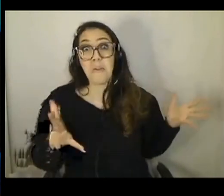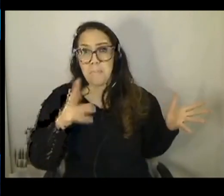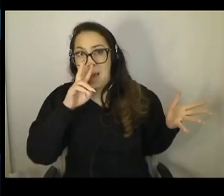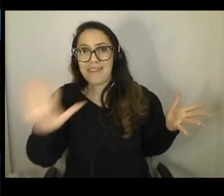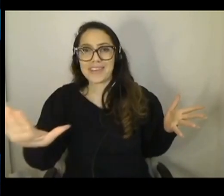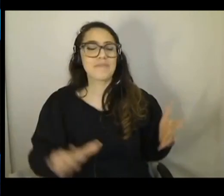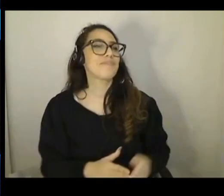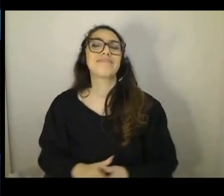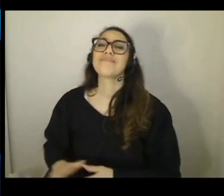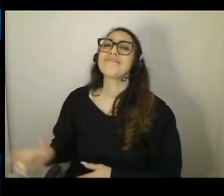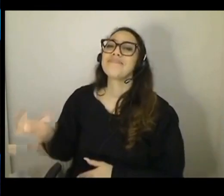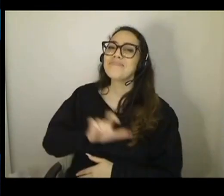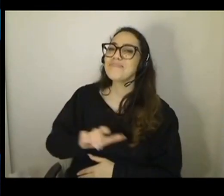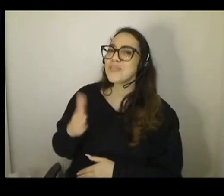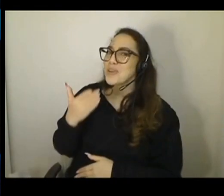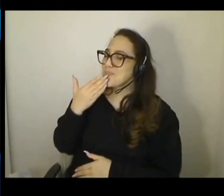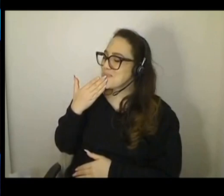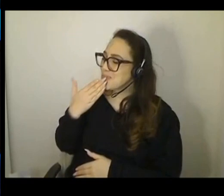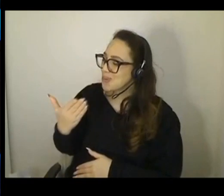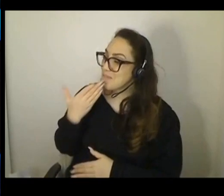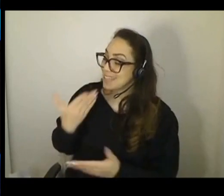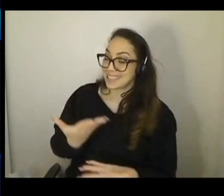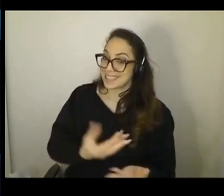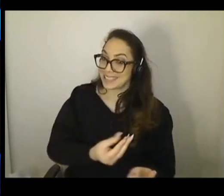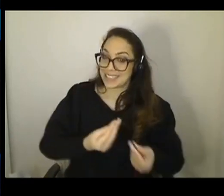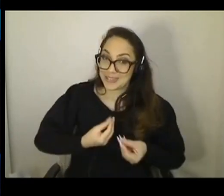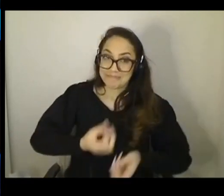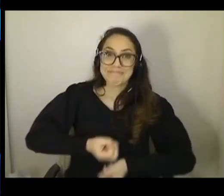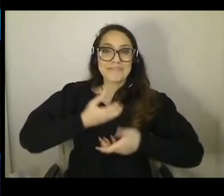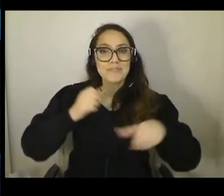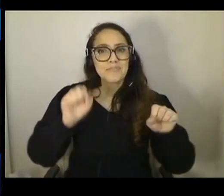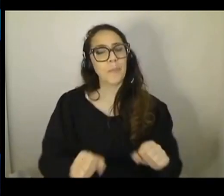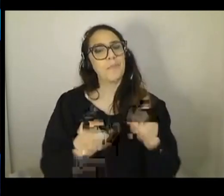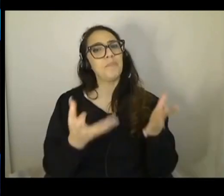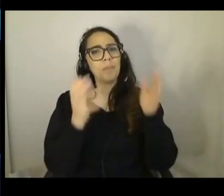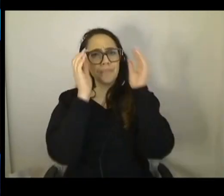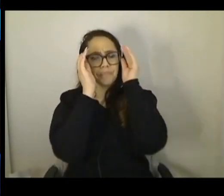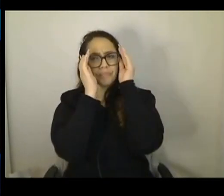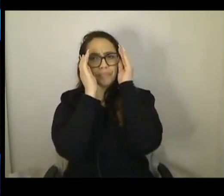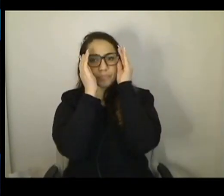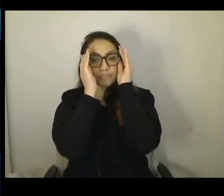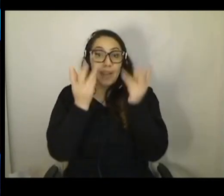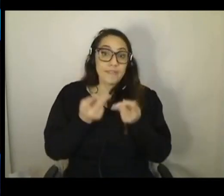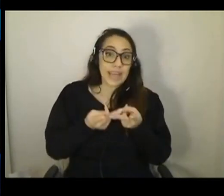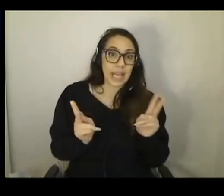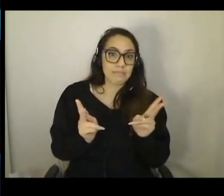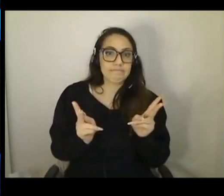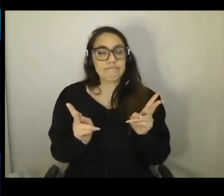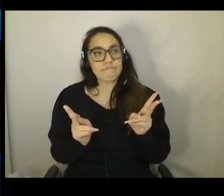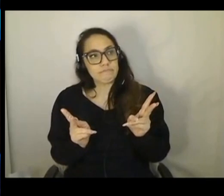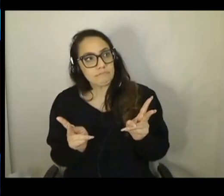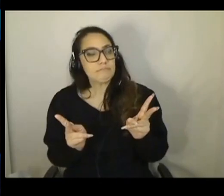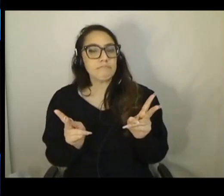Bonjour à tous et merci de me donner la parole. En fait, la ville, pour moi, c'est